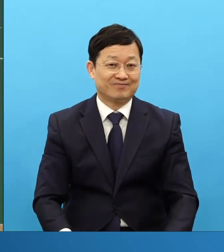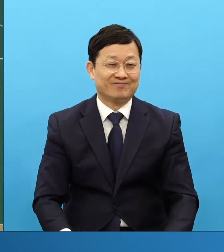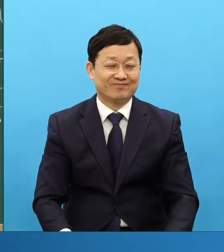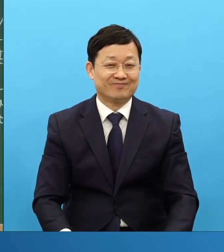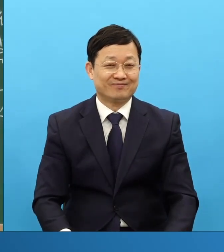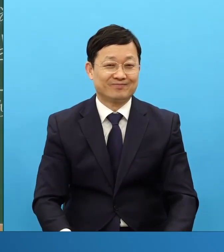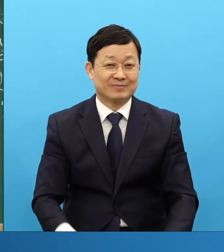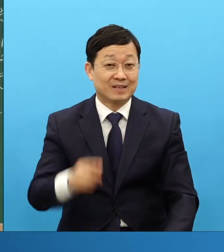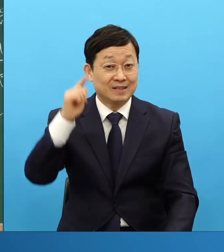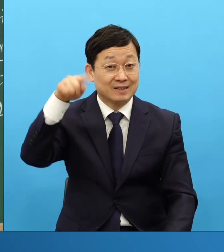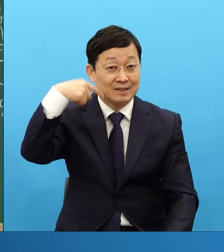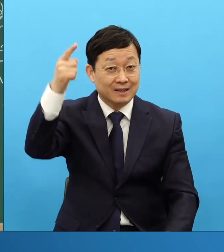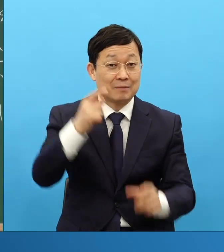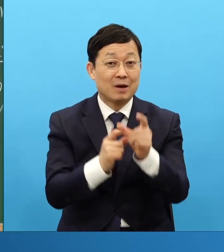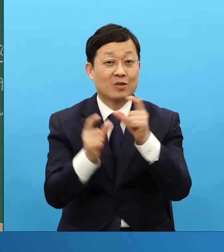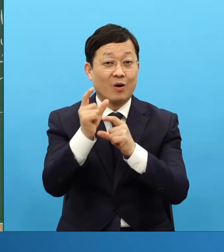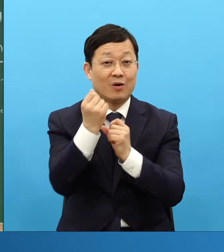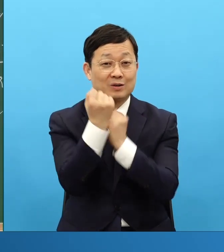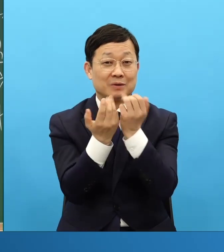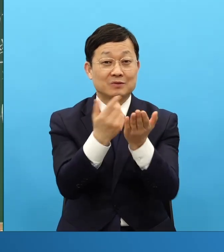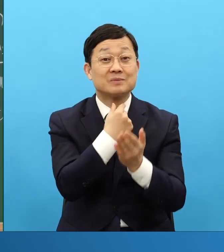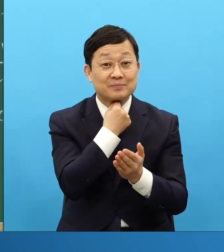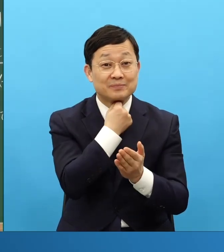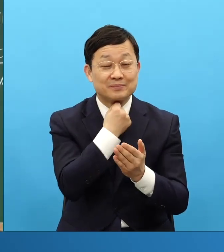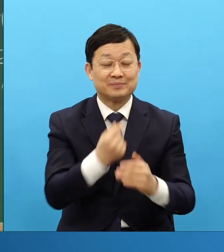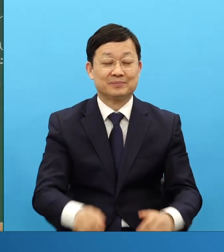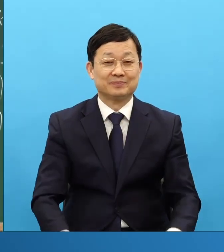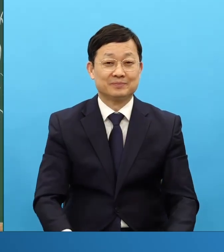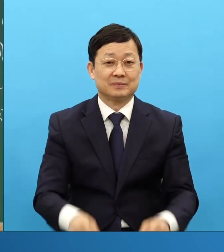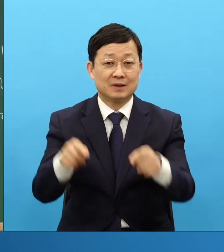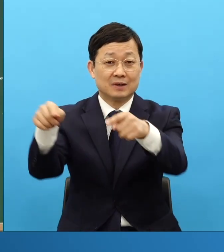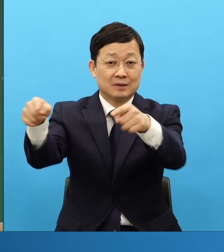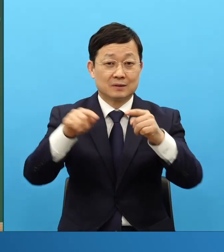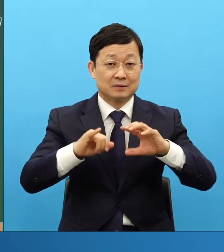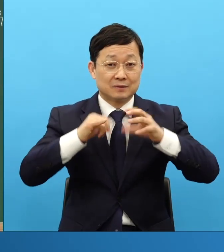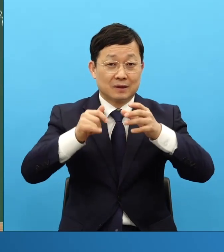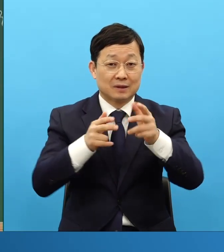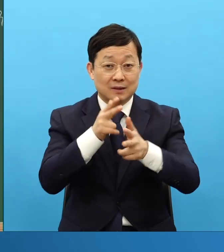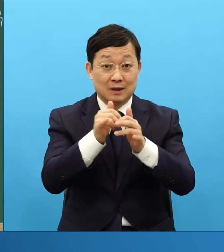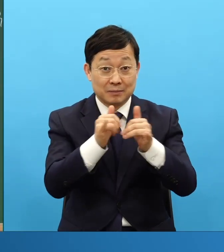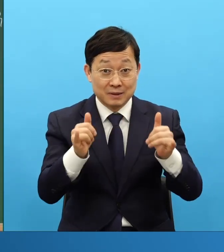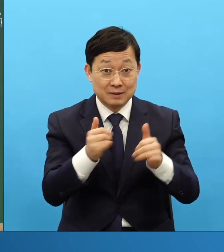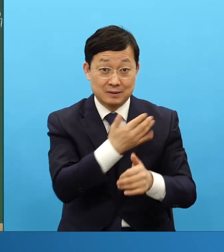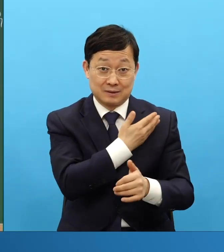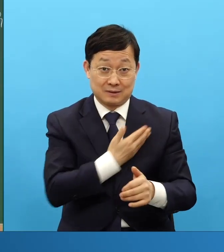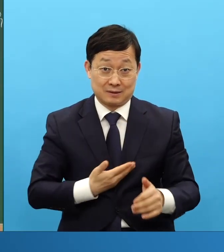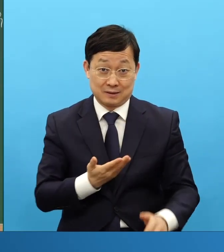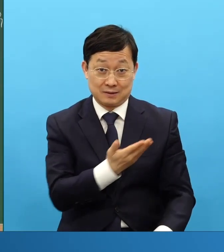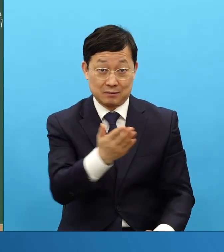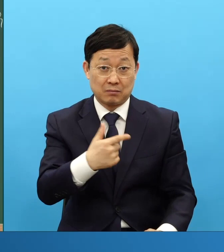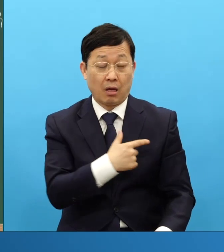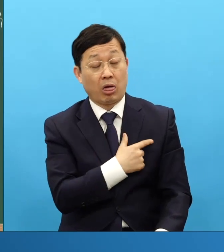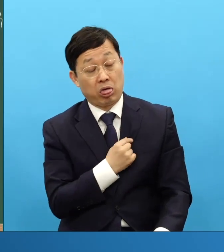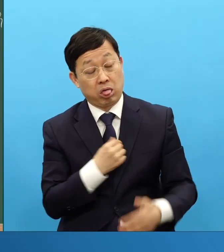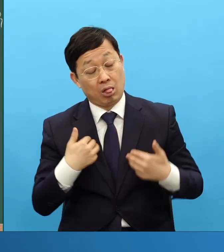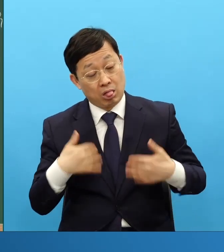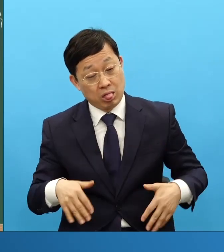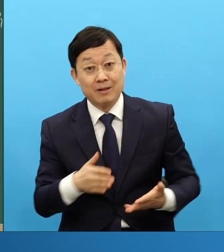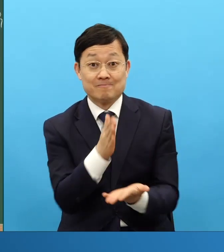더 And I'll 설명하겠습니다. explain this a little more during our core message later. 전국 세계에 있는 우리 산업인들 힘 빠지지